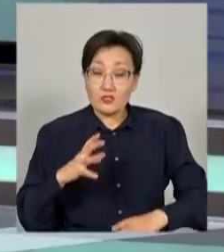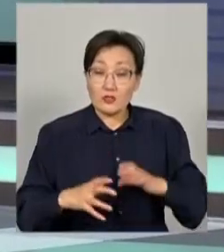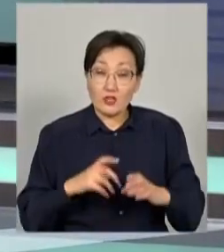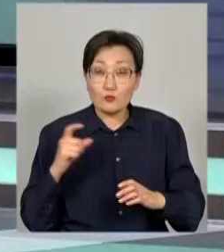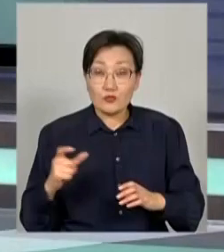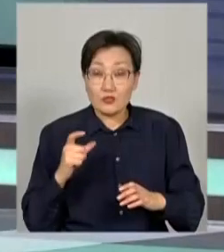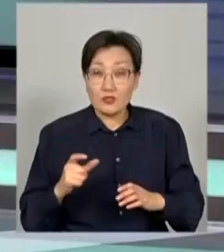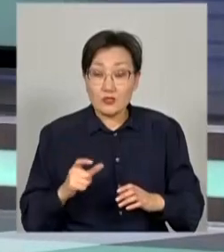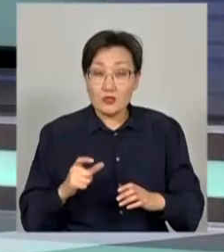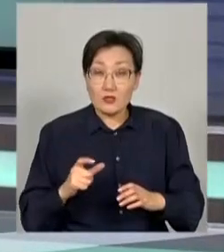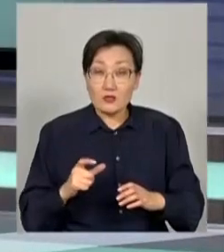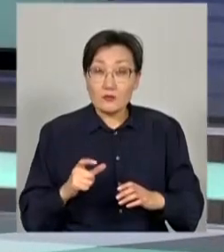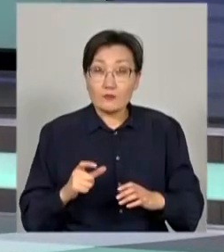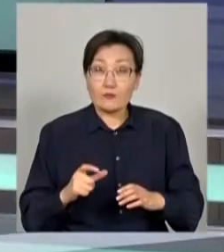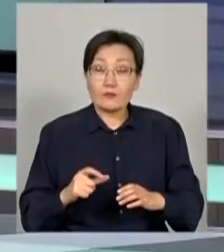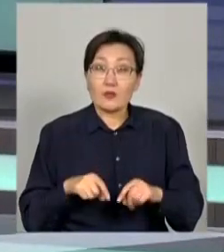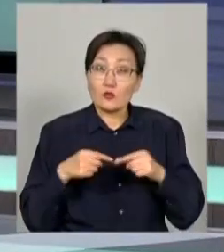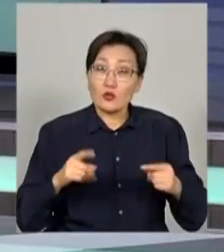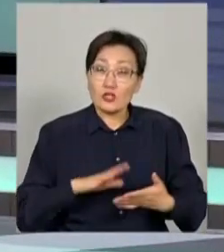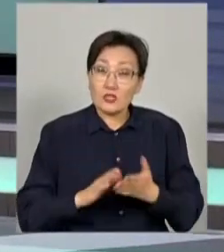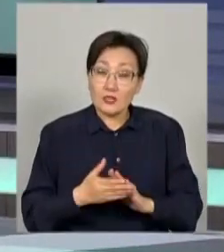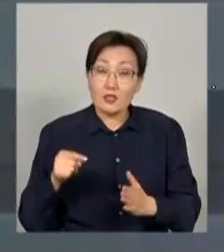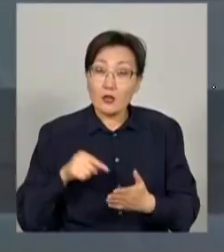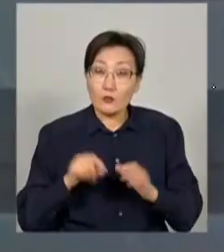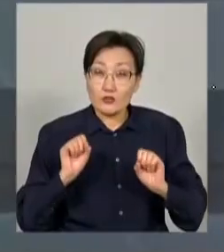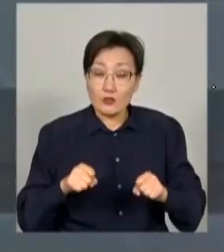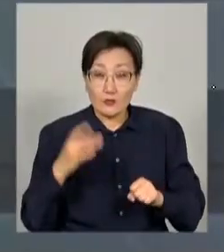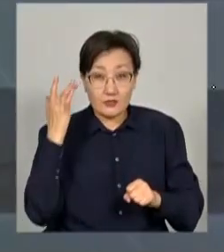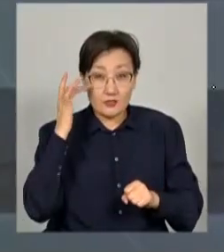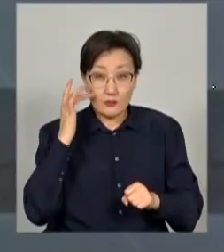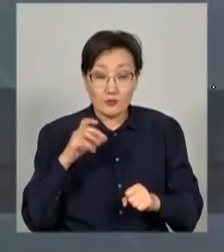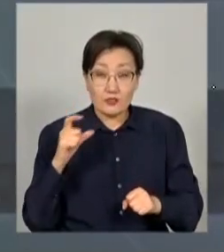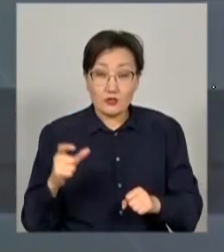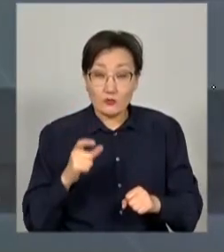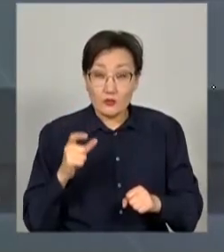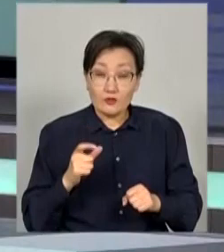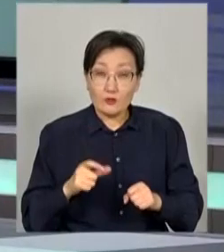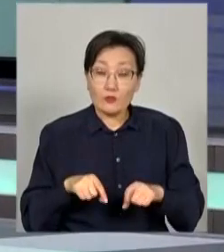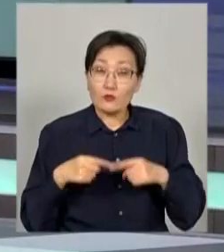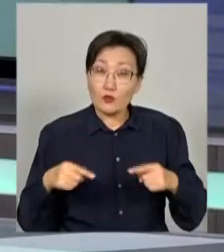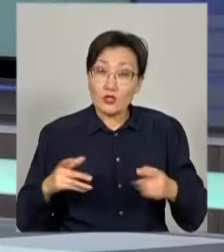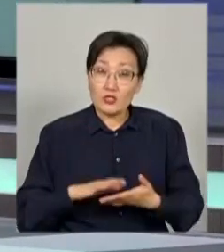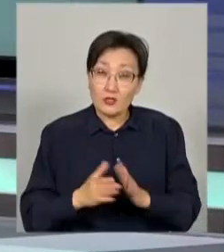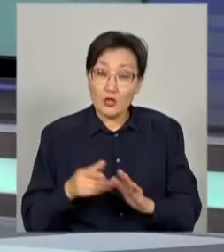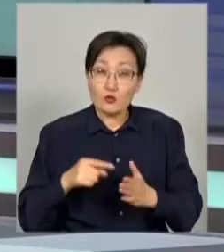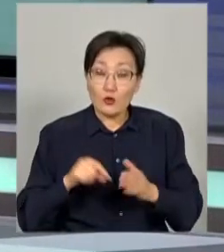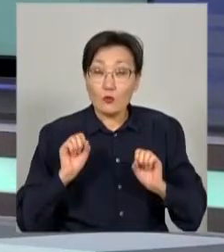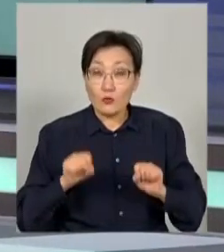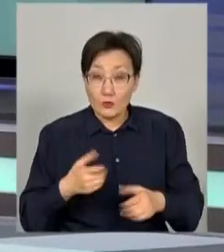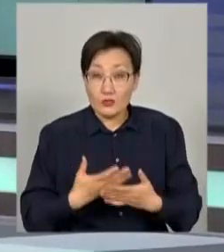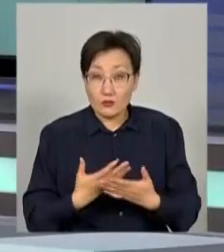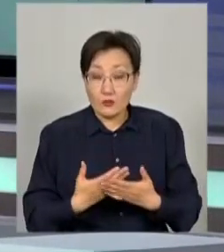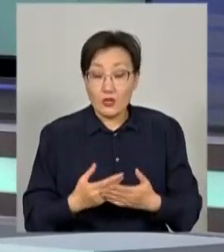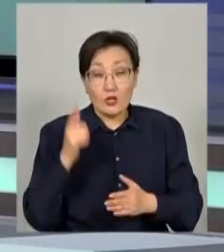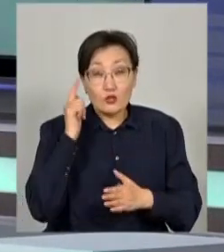экономикасы рецессиямен тап болуы мүмкін деген болжамдар да бар. Америка экономикасында рецессияға өтуі мүмкін деген болжамдар бар. Ал